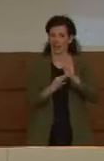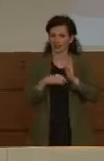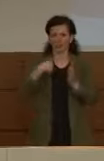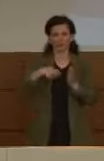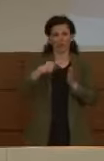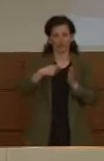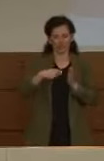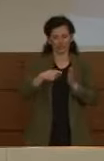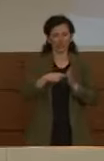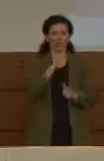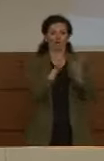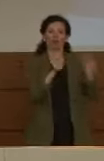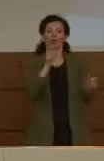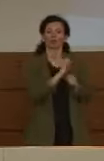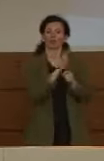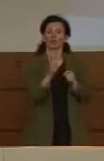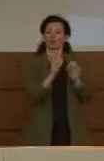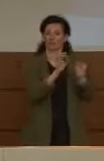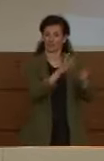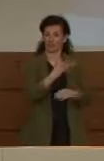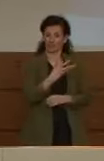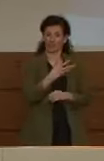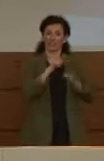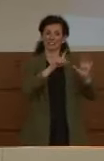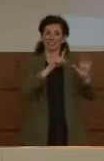positive e di 70